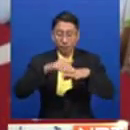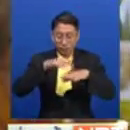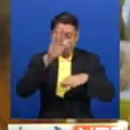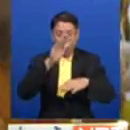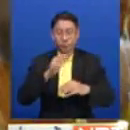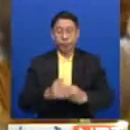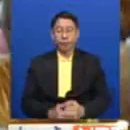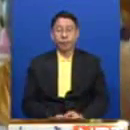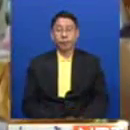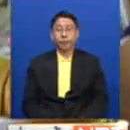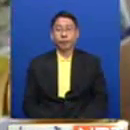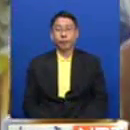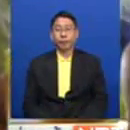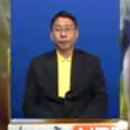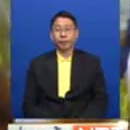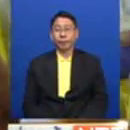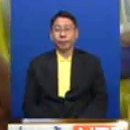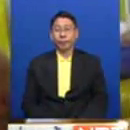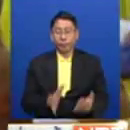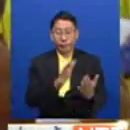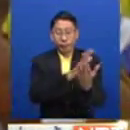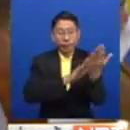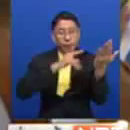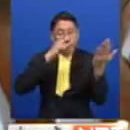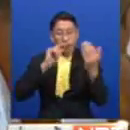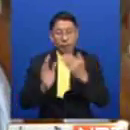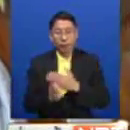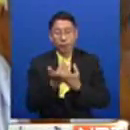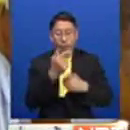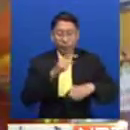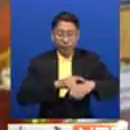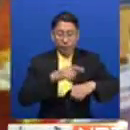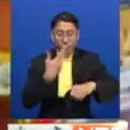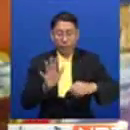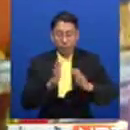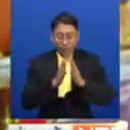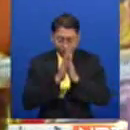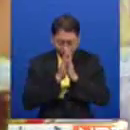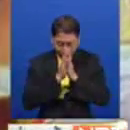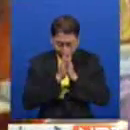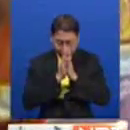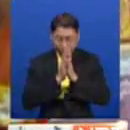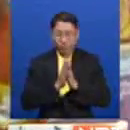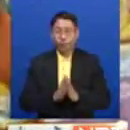ภูมิภาคยามเช้าวันนี้ลาไปแล้วสวัสดีค่ะ